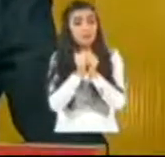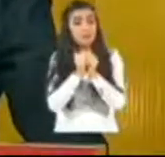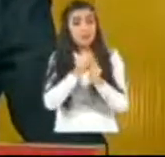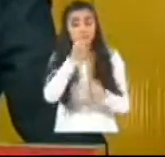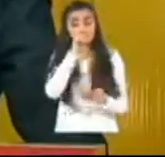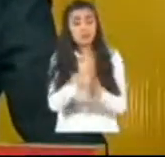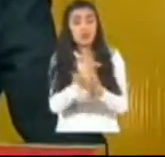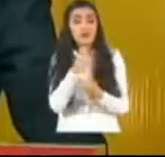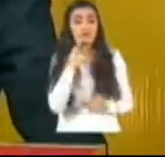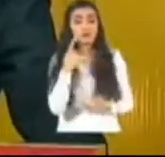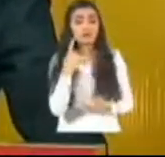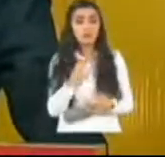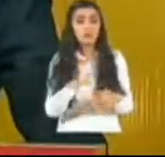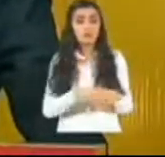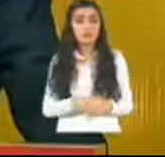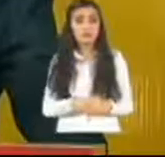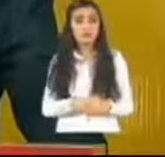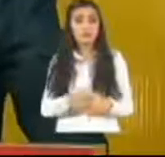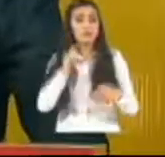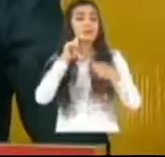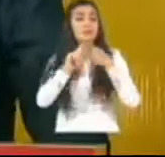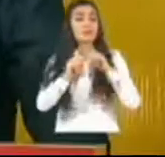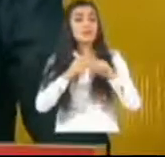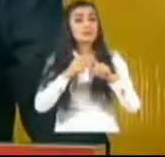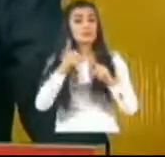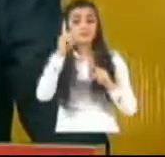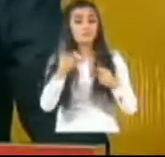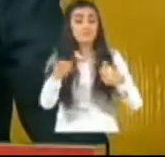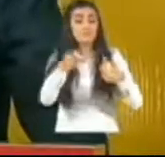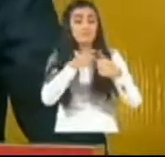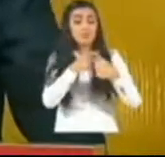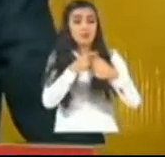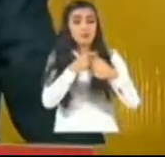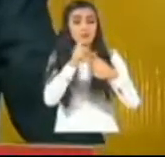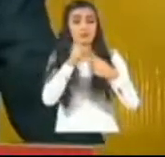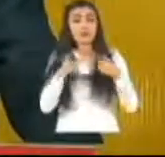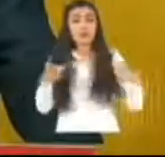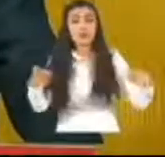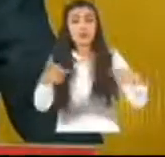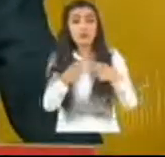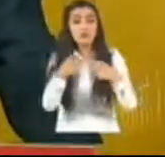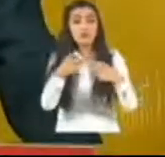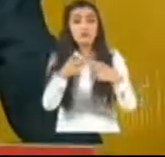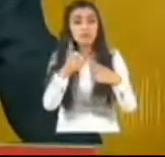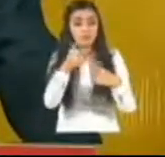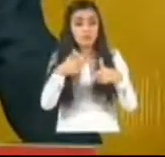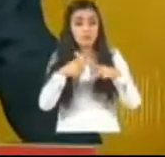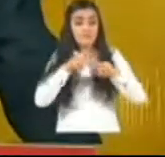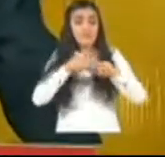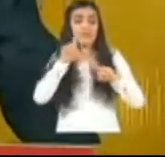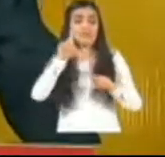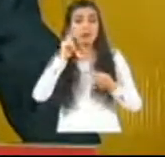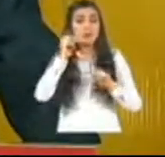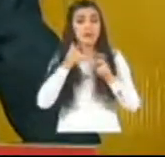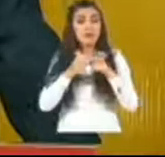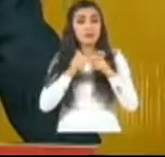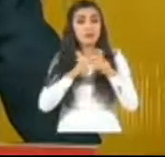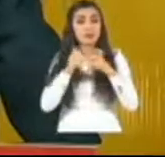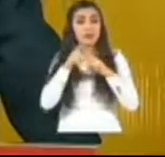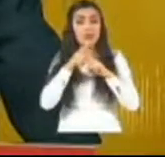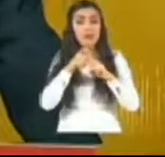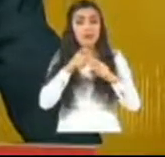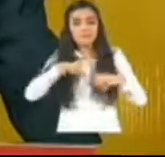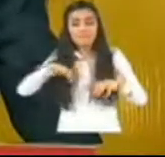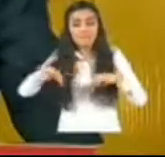şart koşmaktadır. Siyaset en başta bir toplumsal faaliyet alanı, başka bir